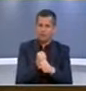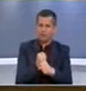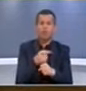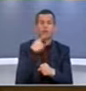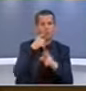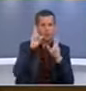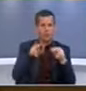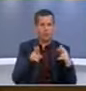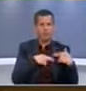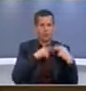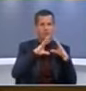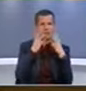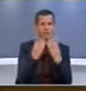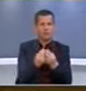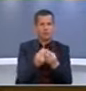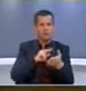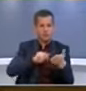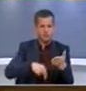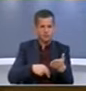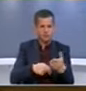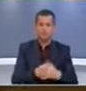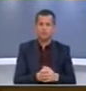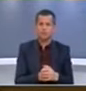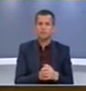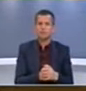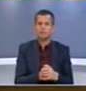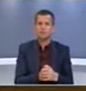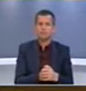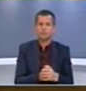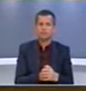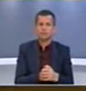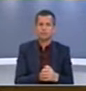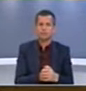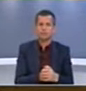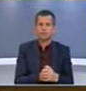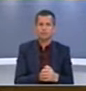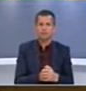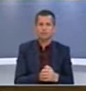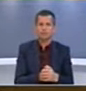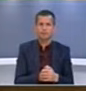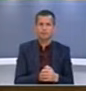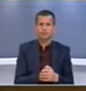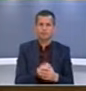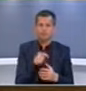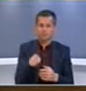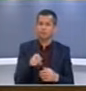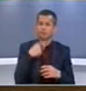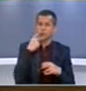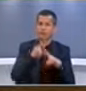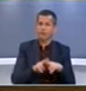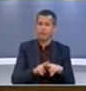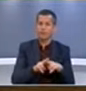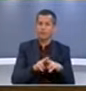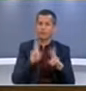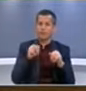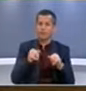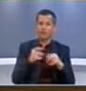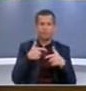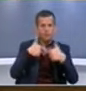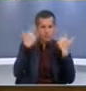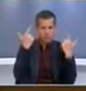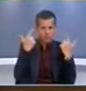januar krat t cil e kan t nru praj ajo q neve do na mbet q t jemi edhe m vigilent